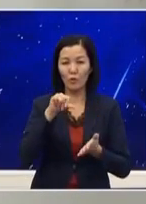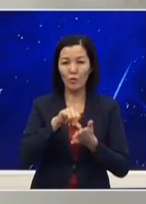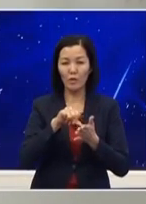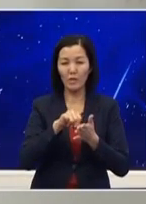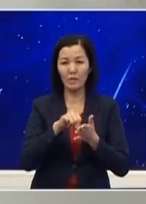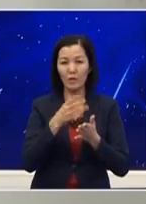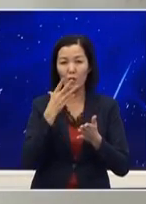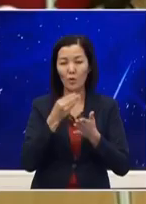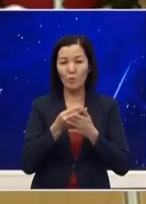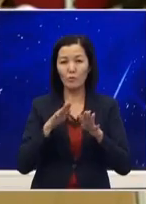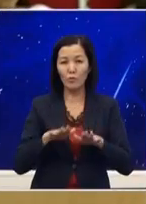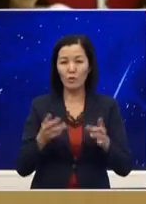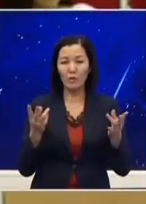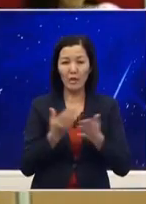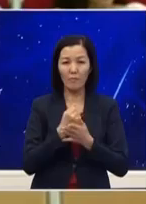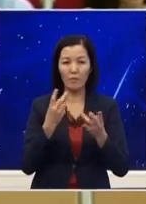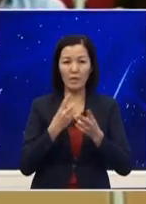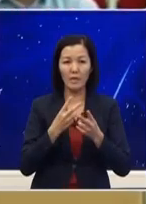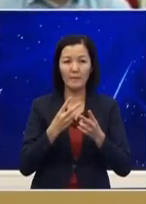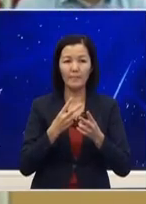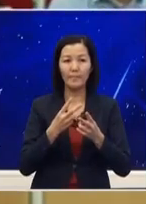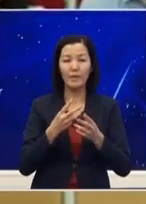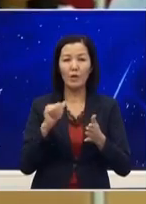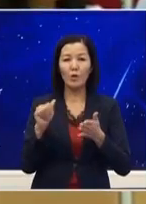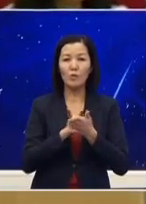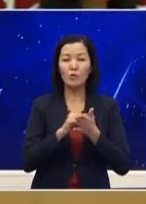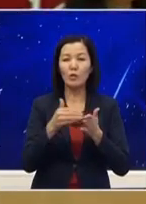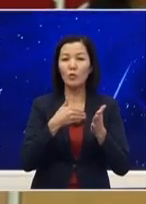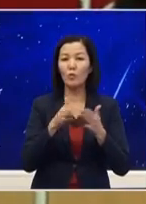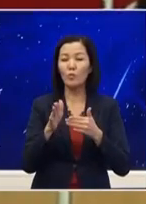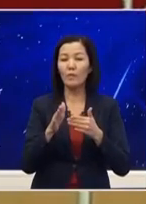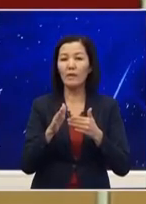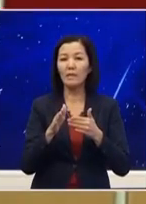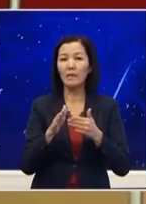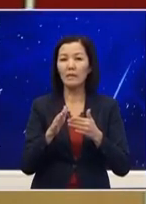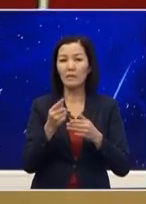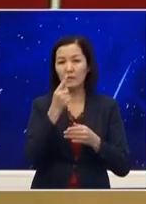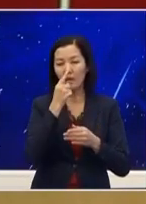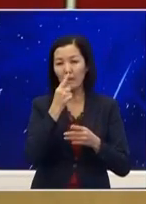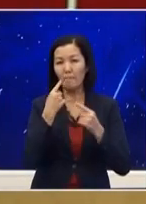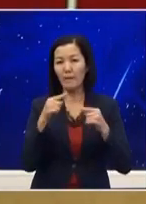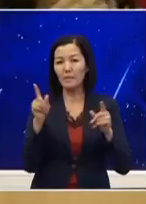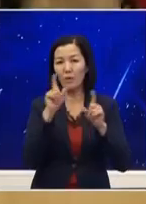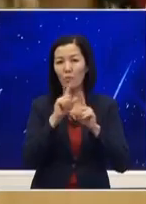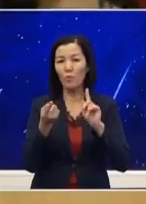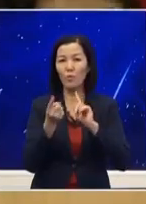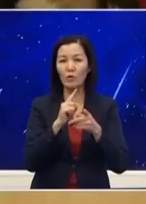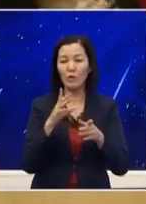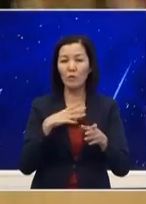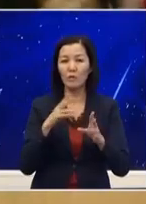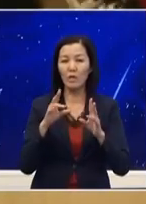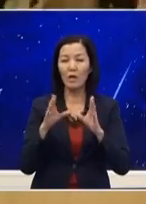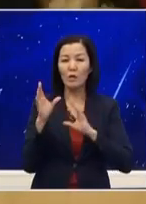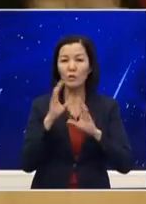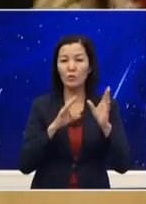өз орнын табуға. Лицензиясынан айырылған оқу орны талапкерлері семестрдің біткенін күтпей-ақ басқа оқу орындарына ауысты. Демек,